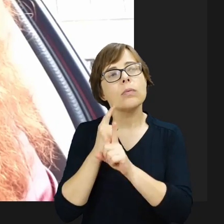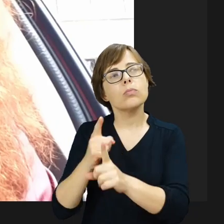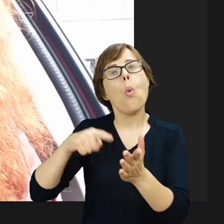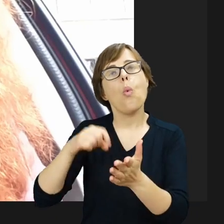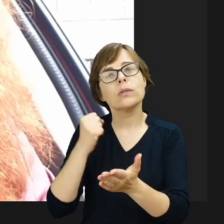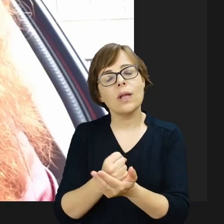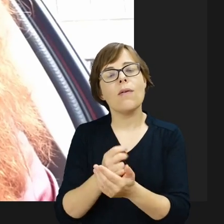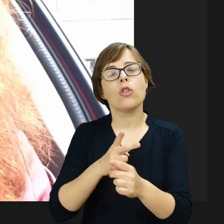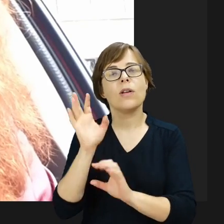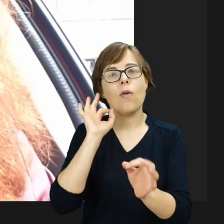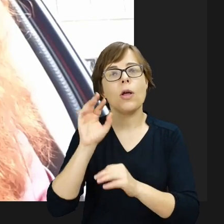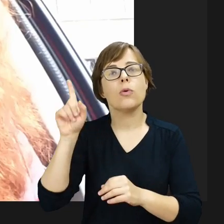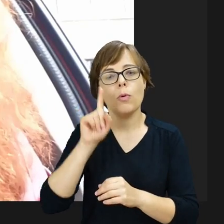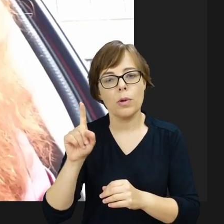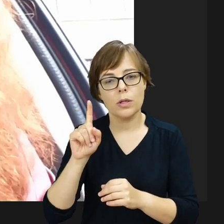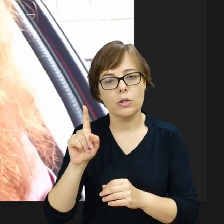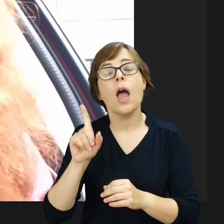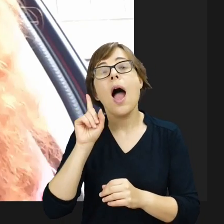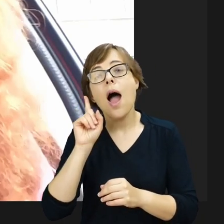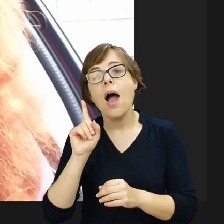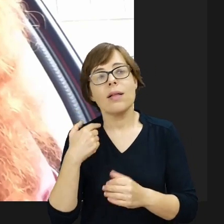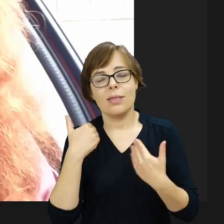do informacji publicznej, tylko w trybie prawa prasowego.